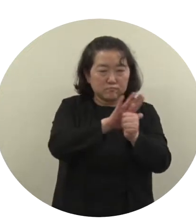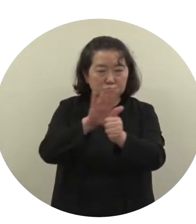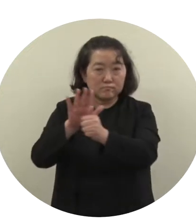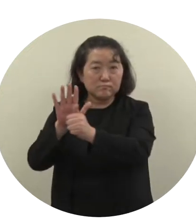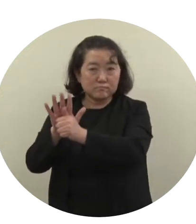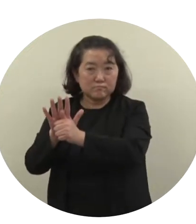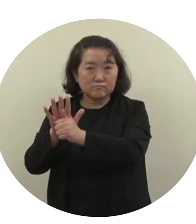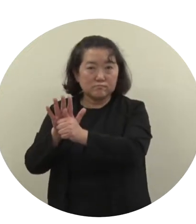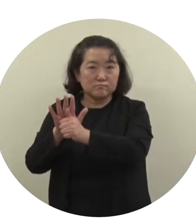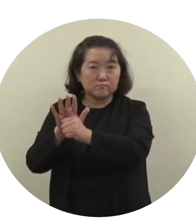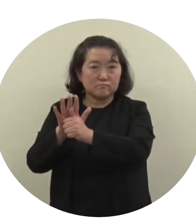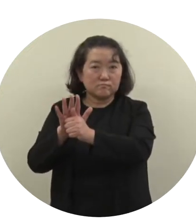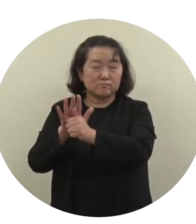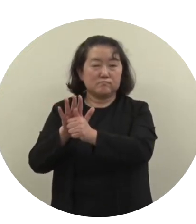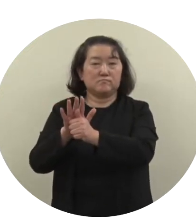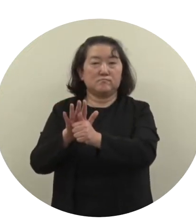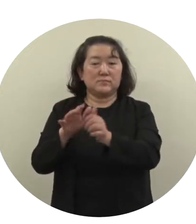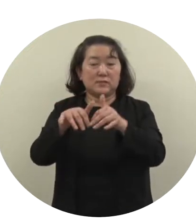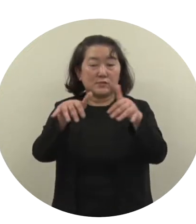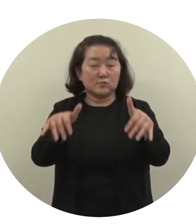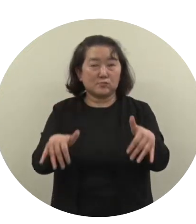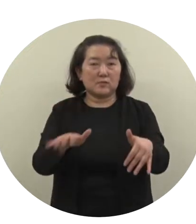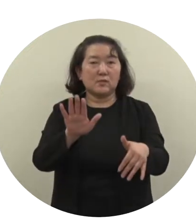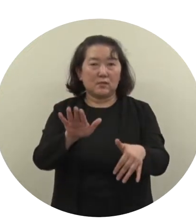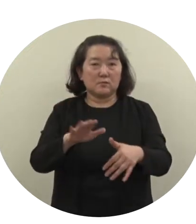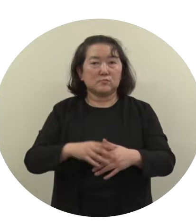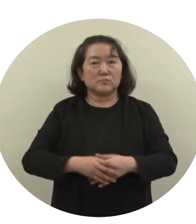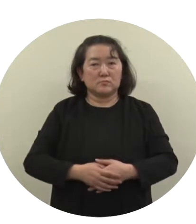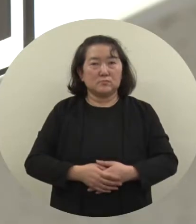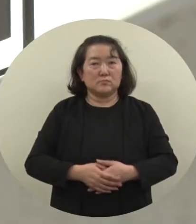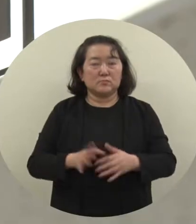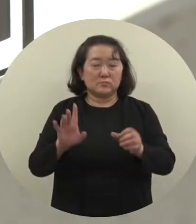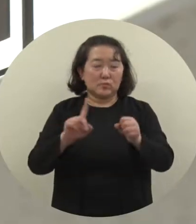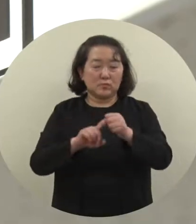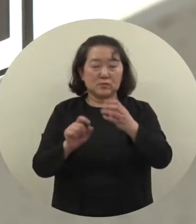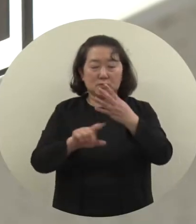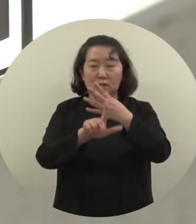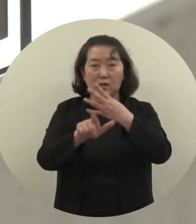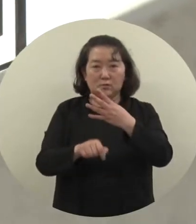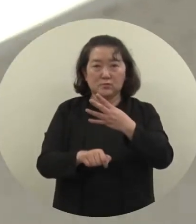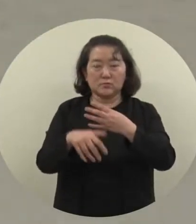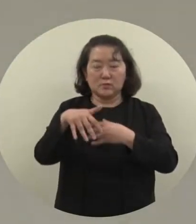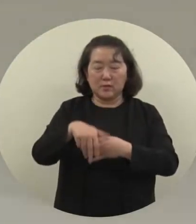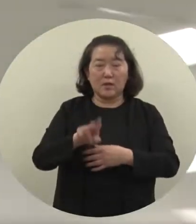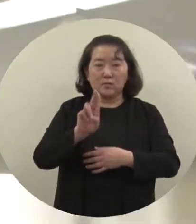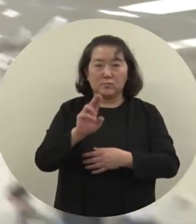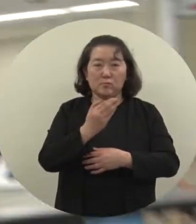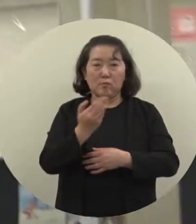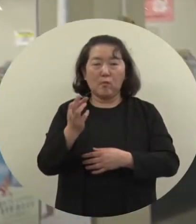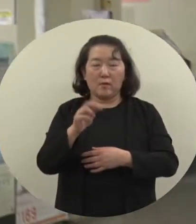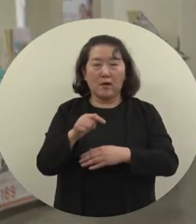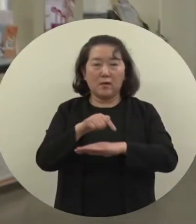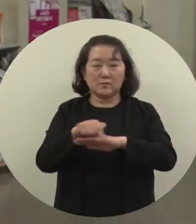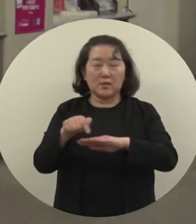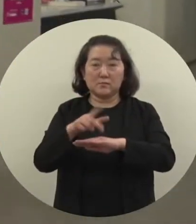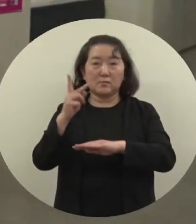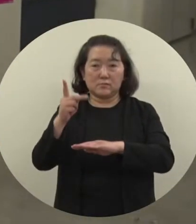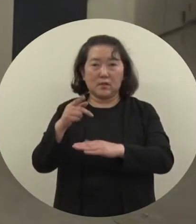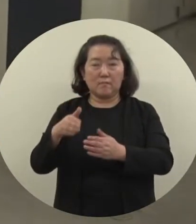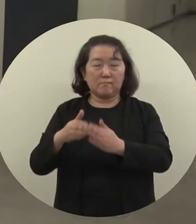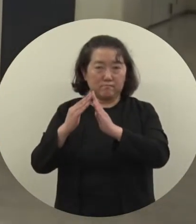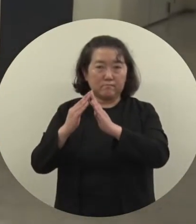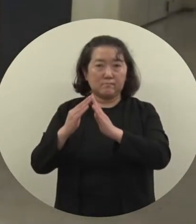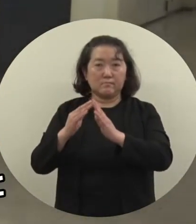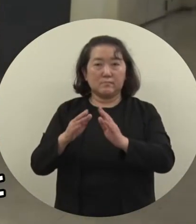総合的に支援する仕組みとなっています。今年の4月にネウボラ政策課ができまして